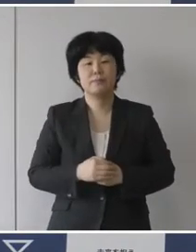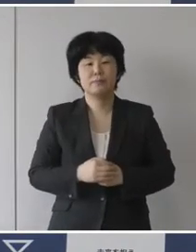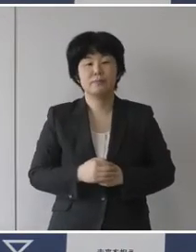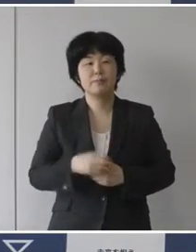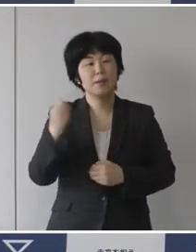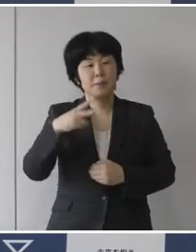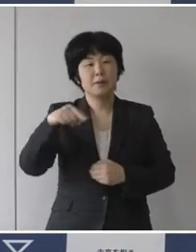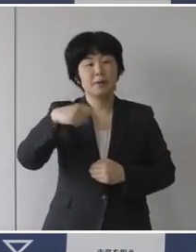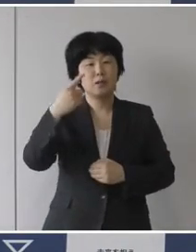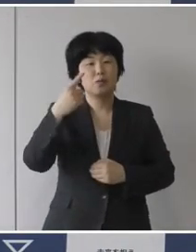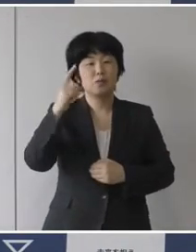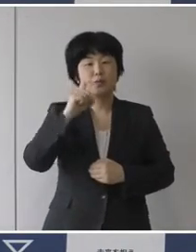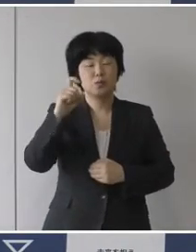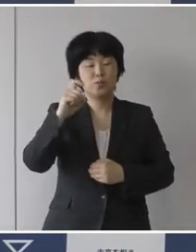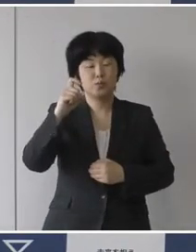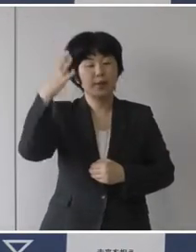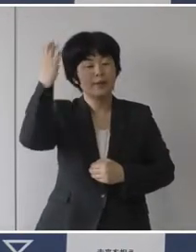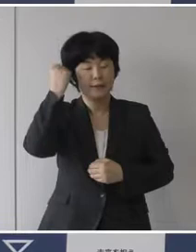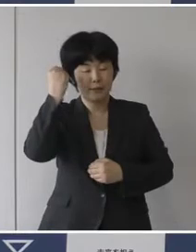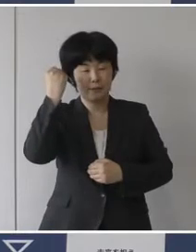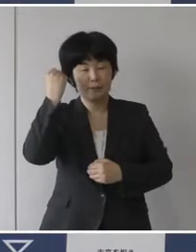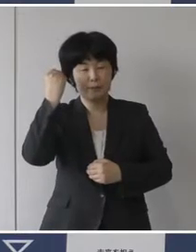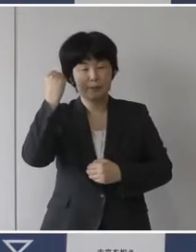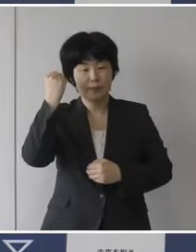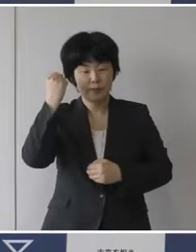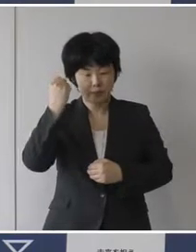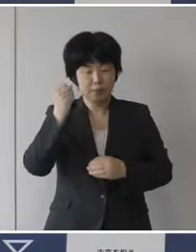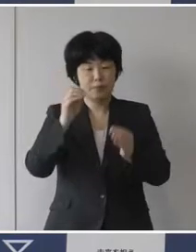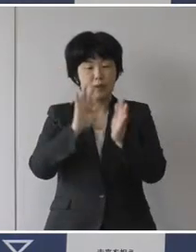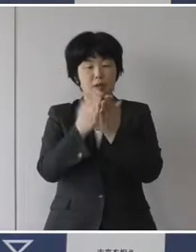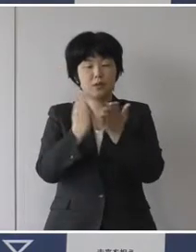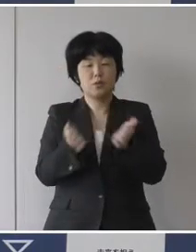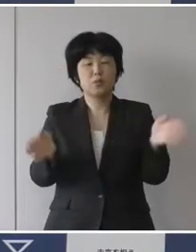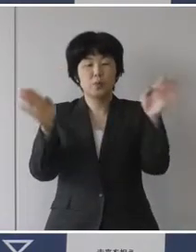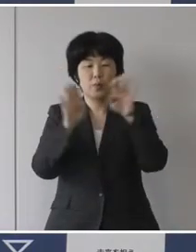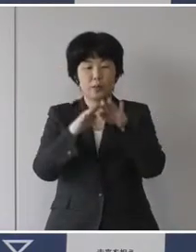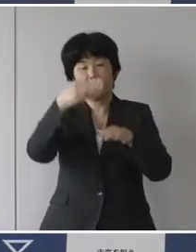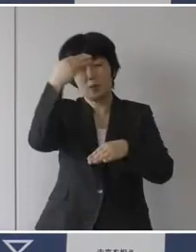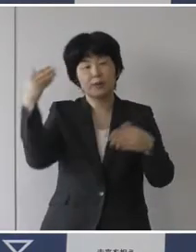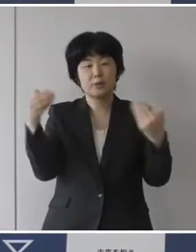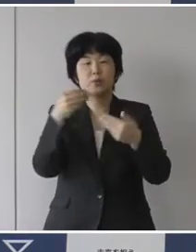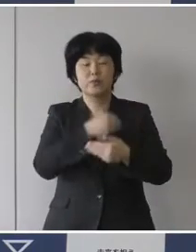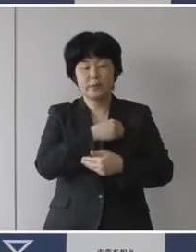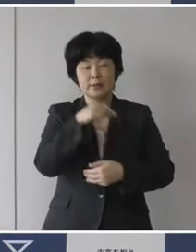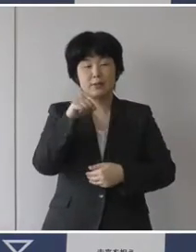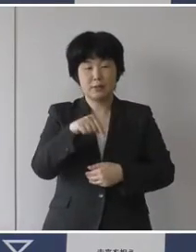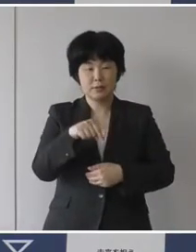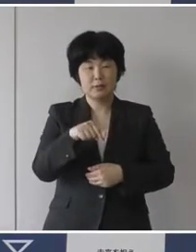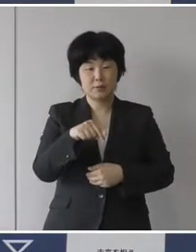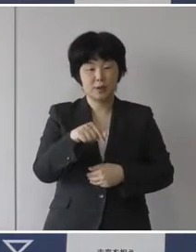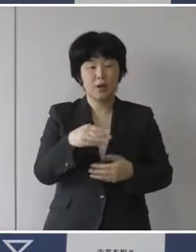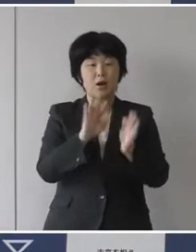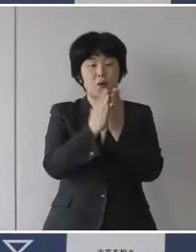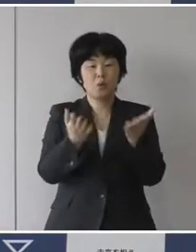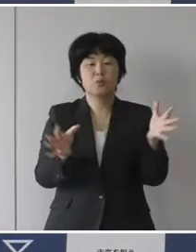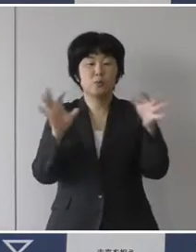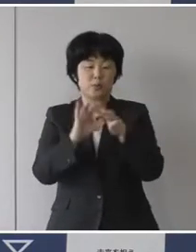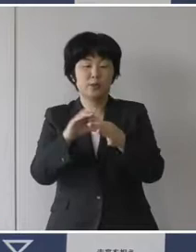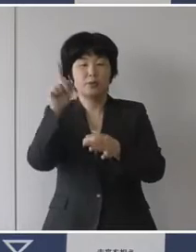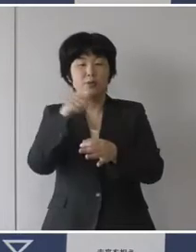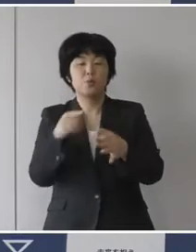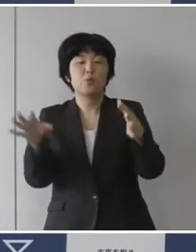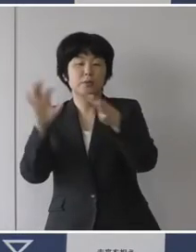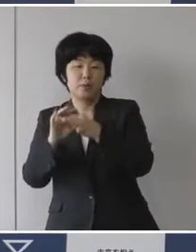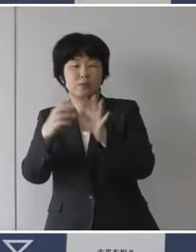して、図書館の若手職員が本とつながる、人とつながるということで、キャッチコピー、ロゴマーク